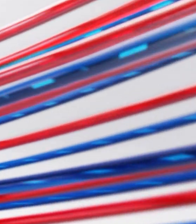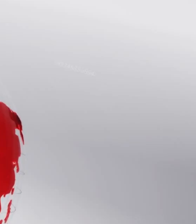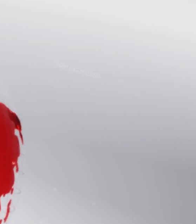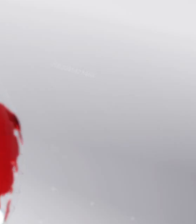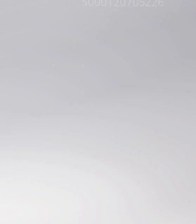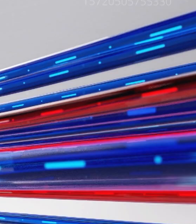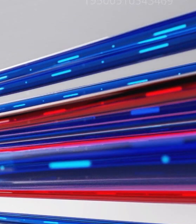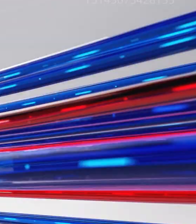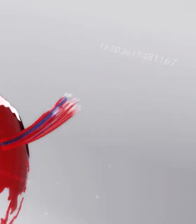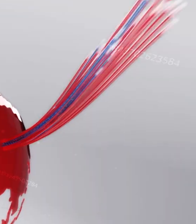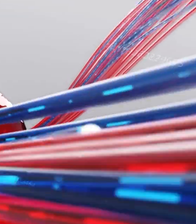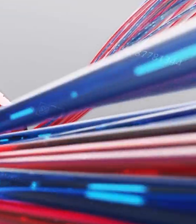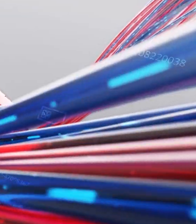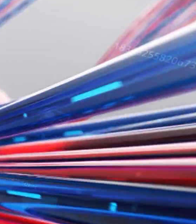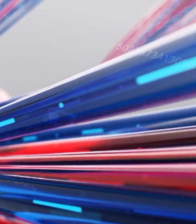βράδυ